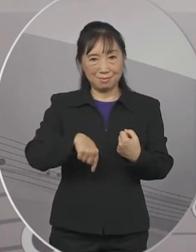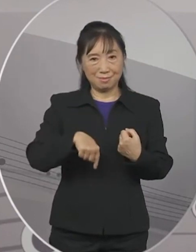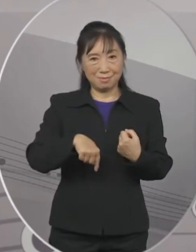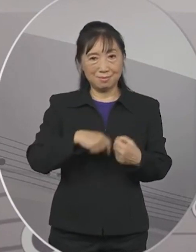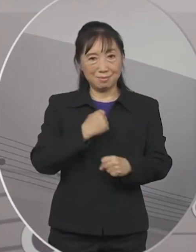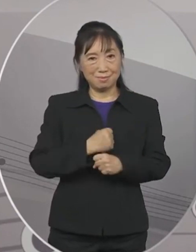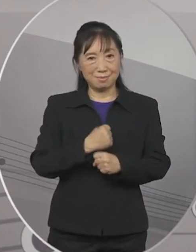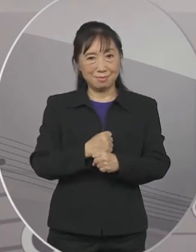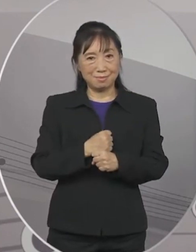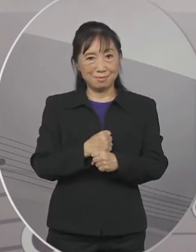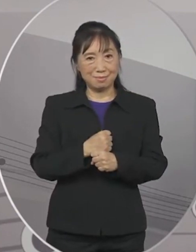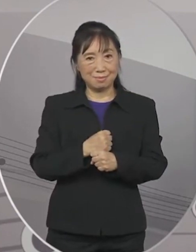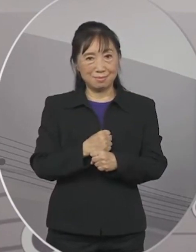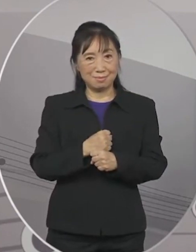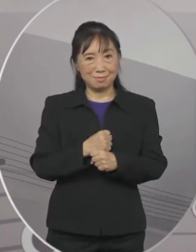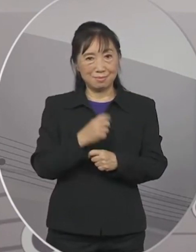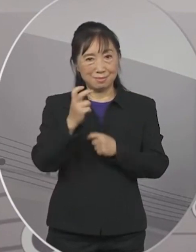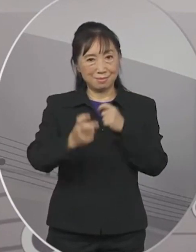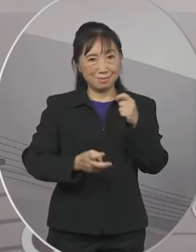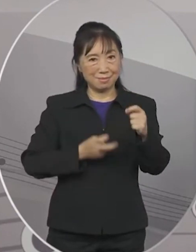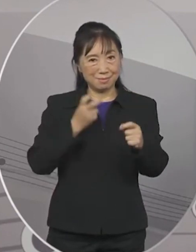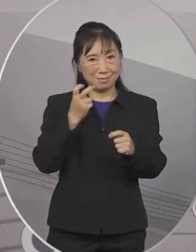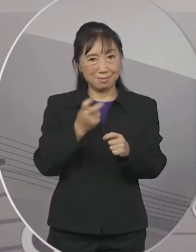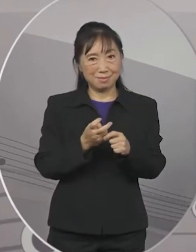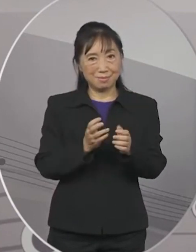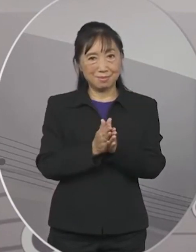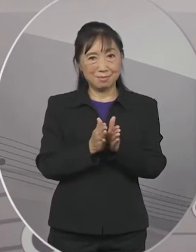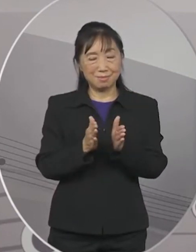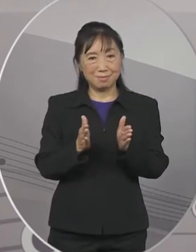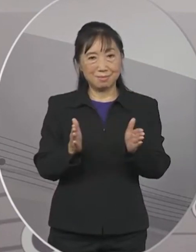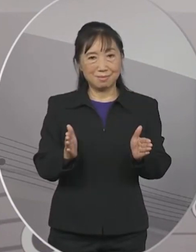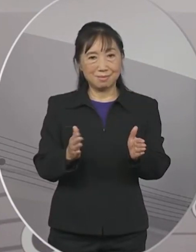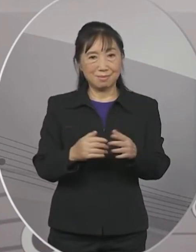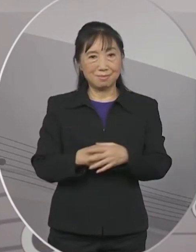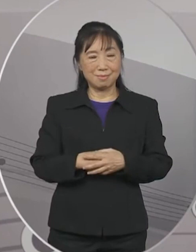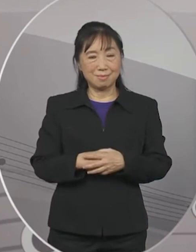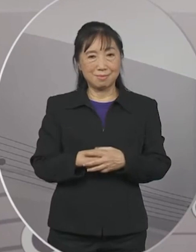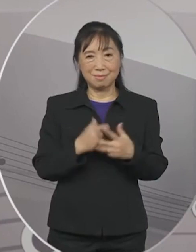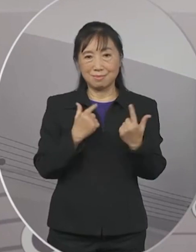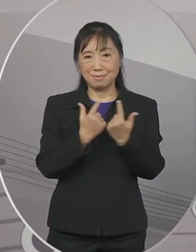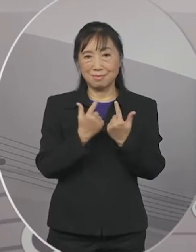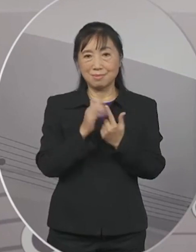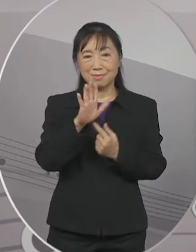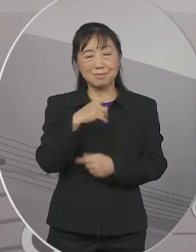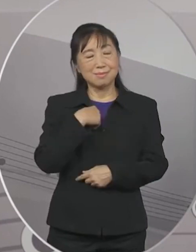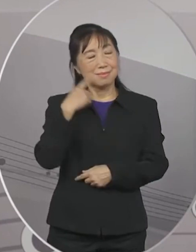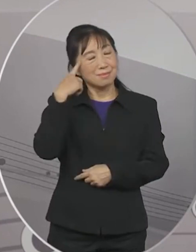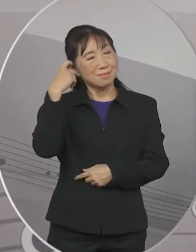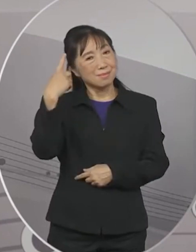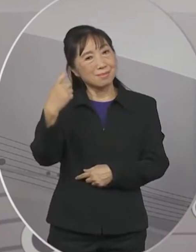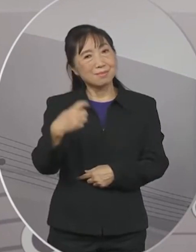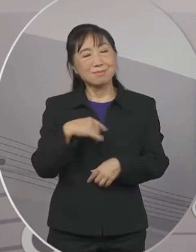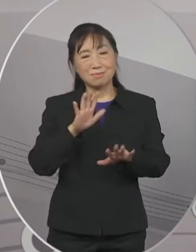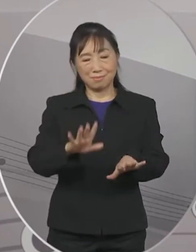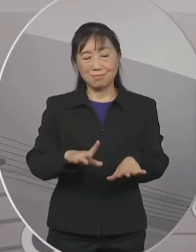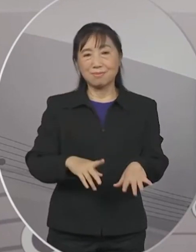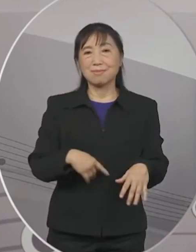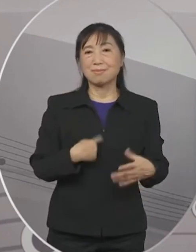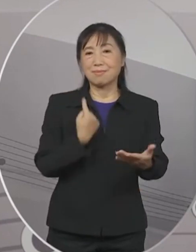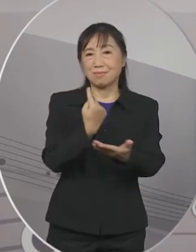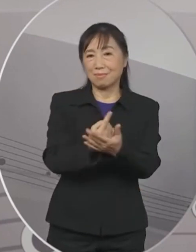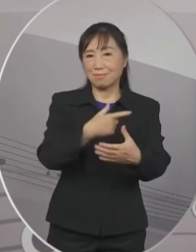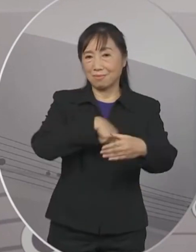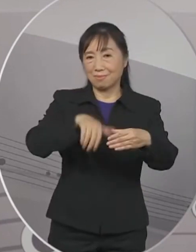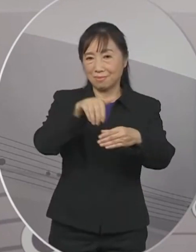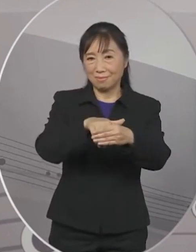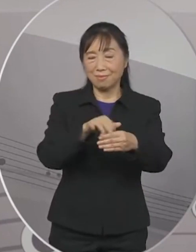工作了20年的时间，台北有我的梦想，而且这一次的参选，我